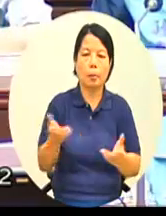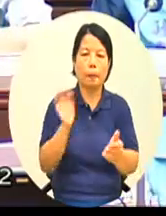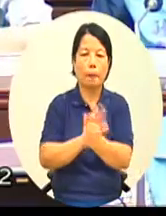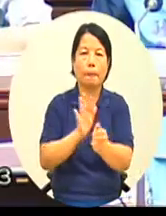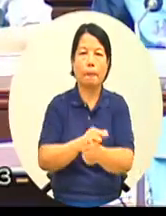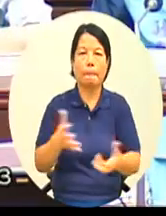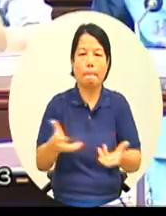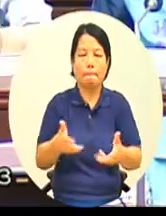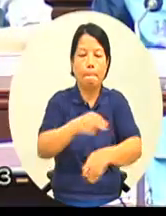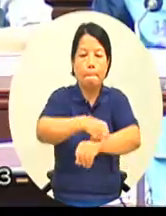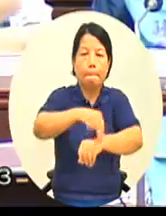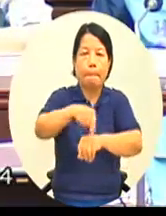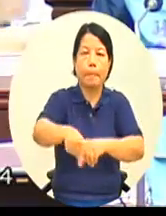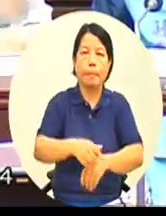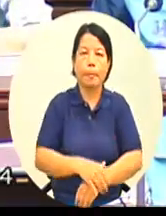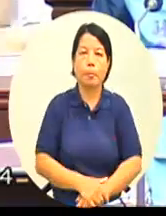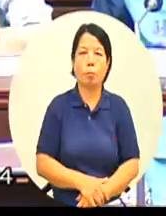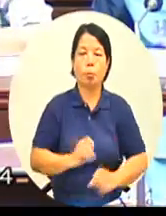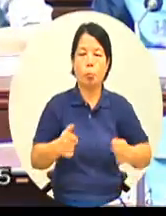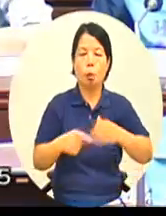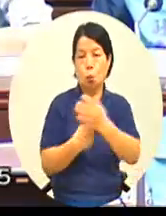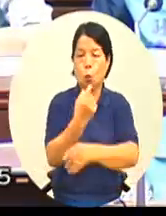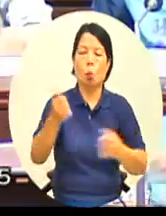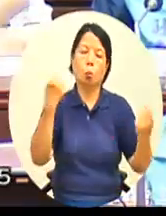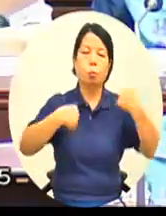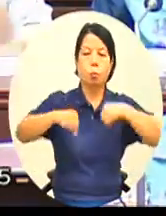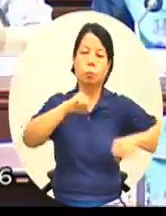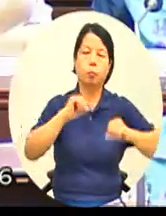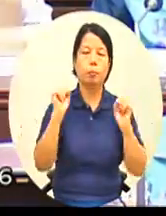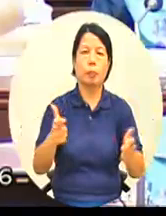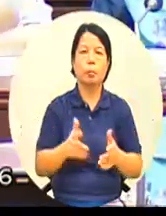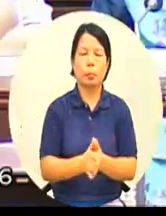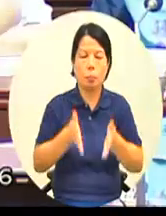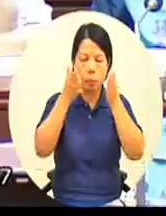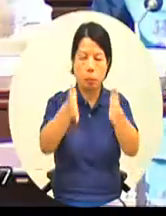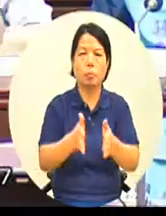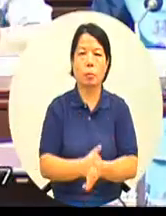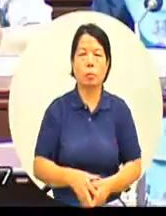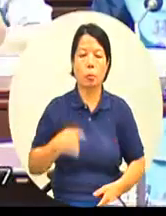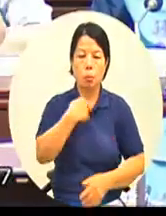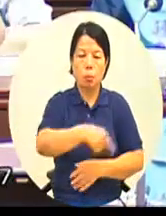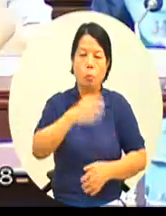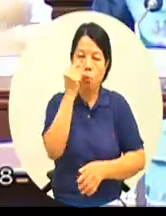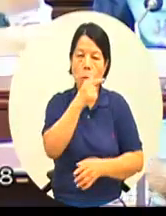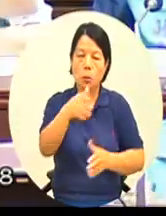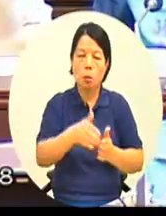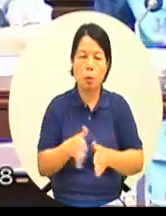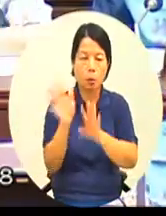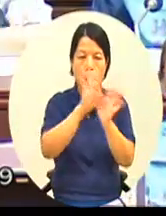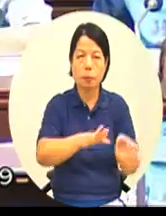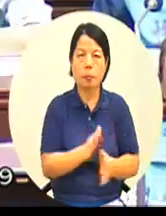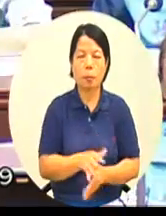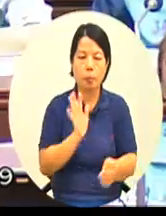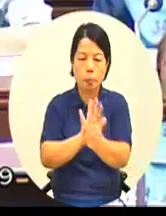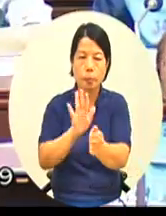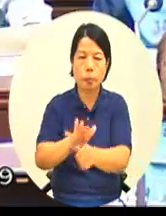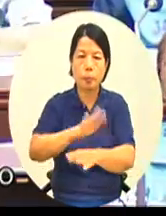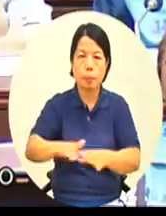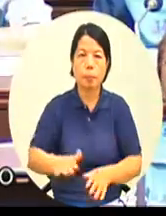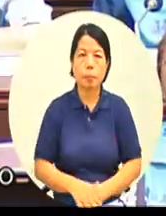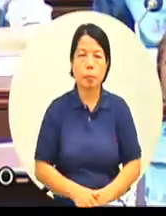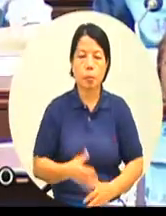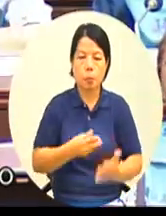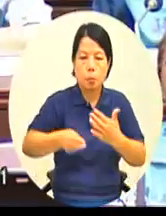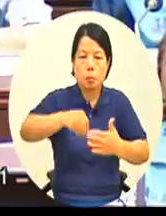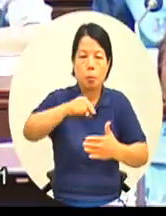帮他们规划，不是只有活动筋骨而已，是针对他的一些特殊的一些情形来帮忙提